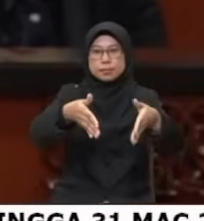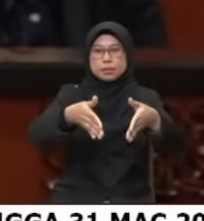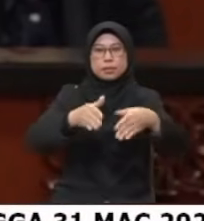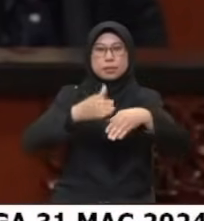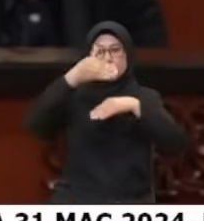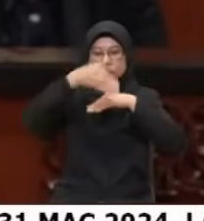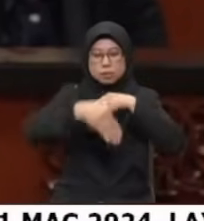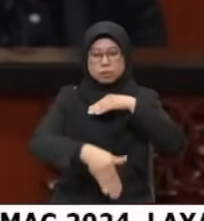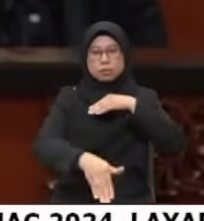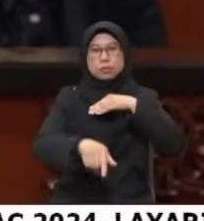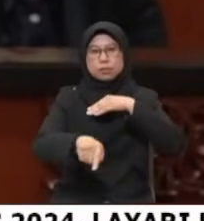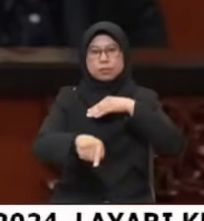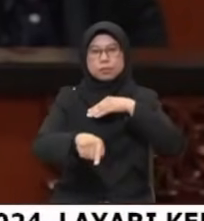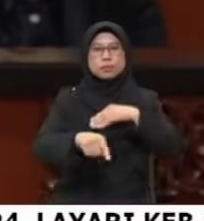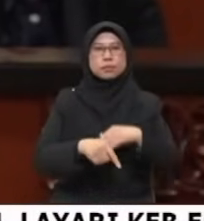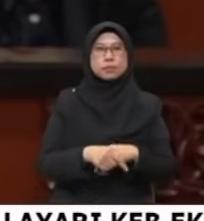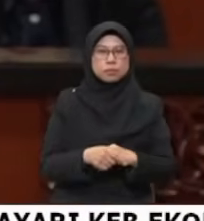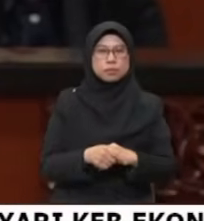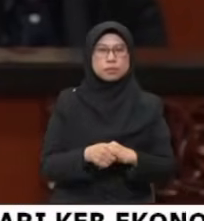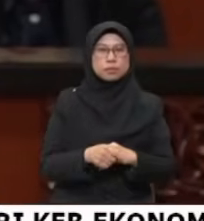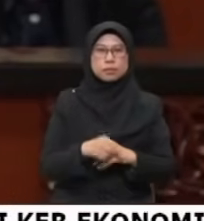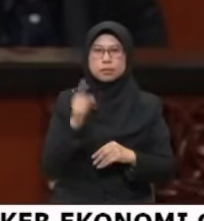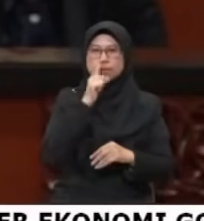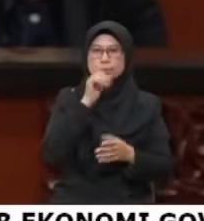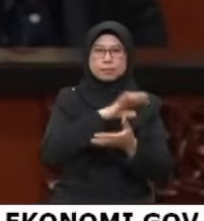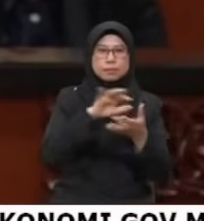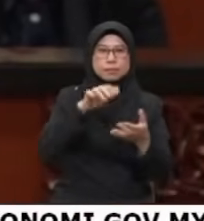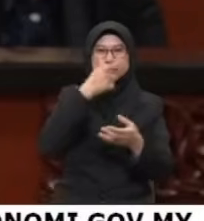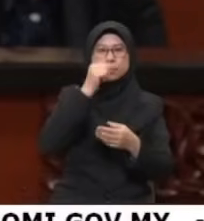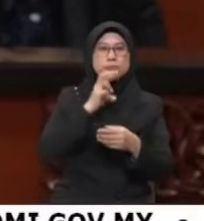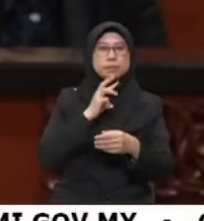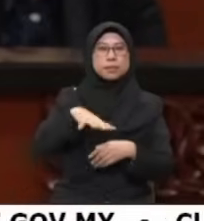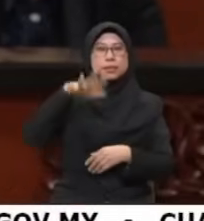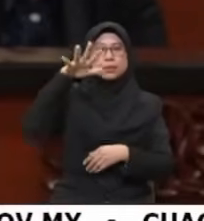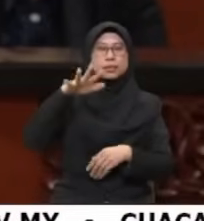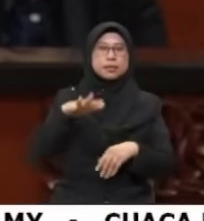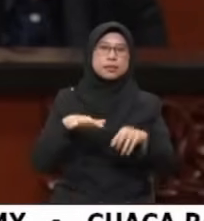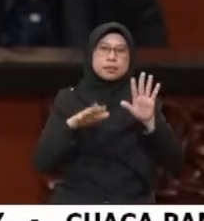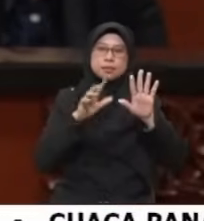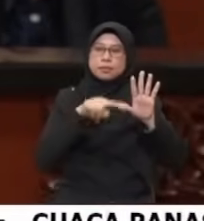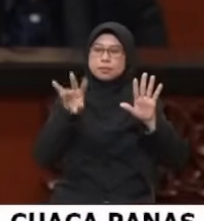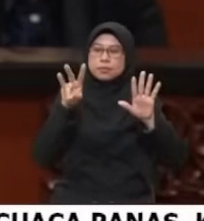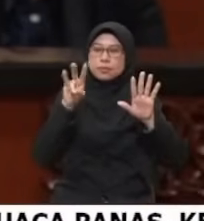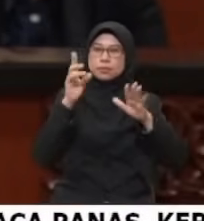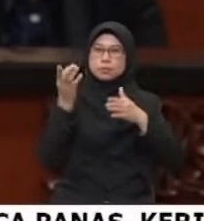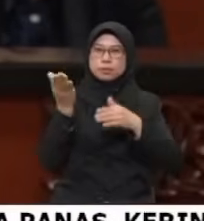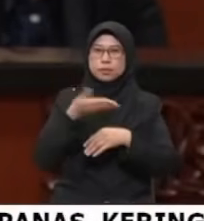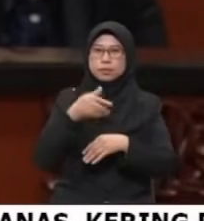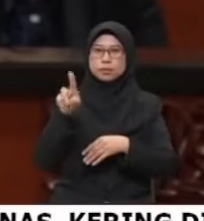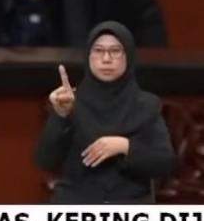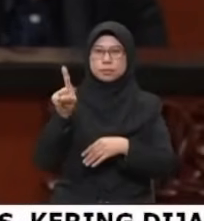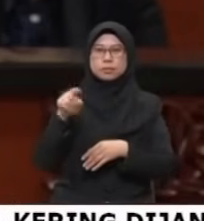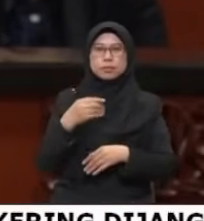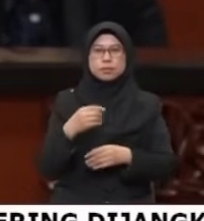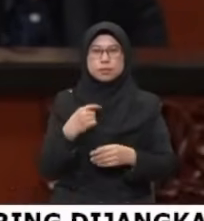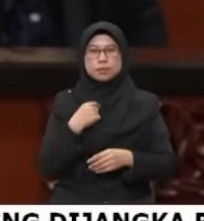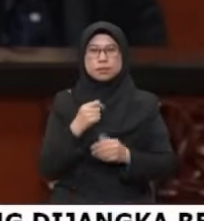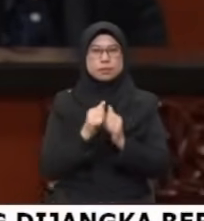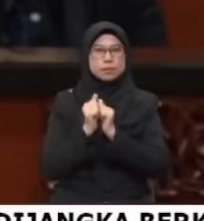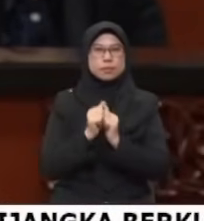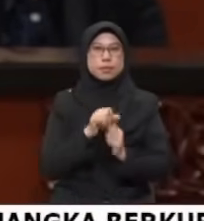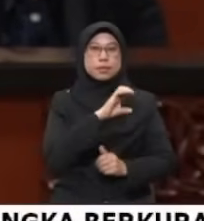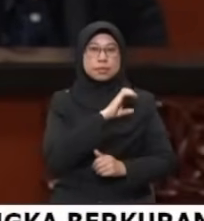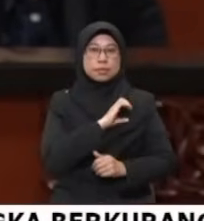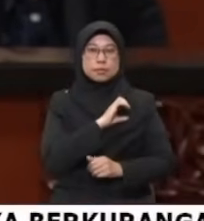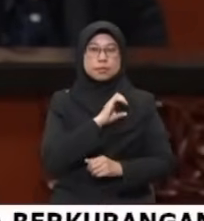jbatan di yang terjejas akibat banjir pada 5 hingga 7 Januari yang lalu ya saya bersama exco jkr kat sana